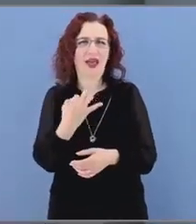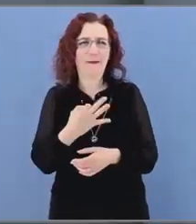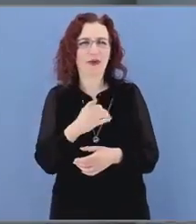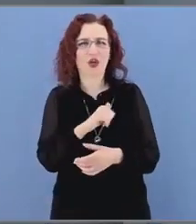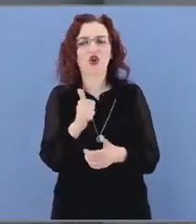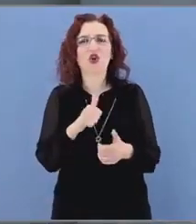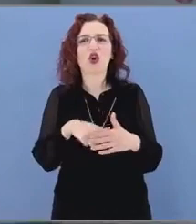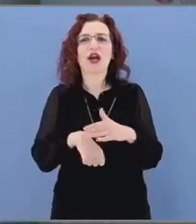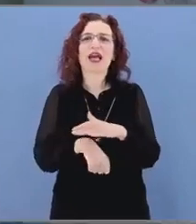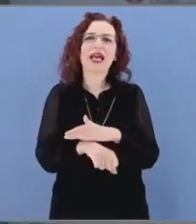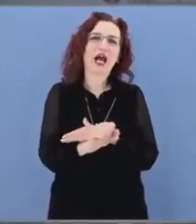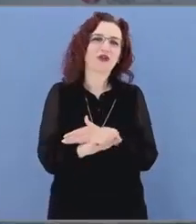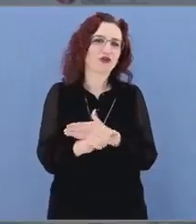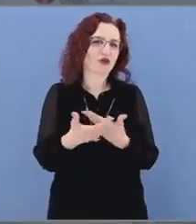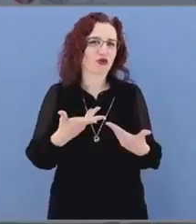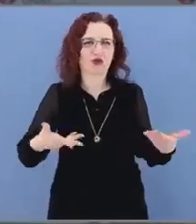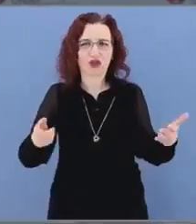grazie. Questi